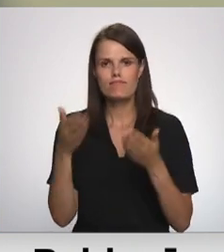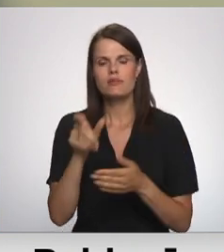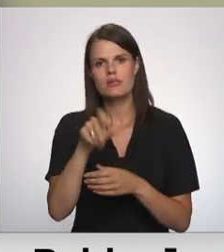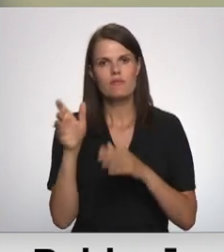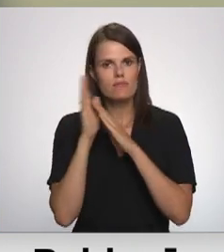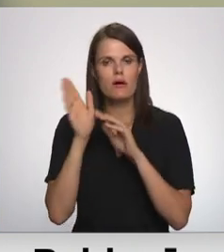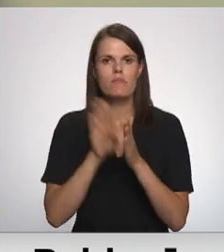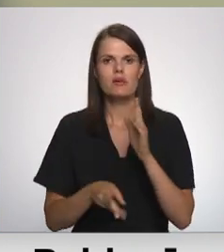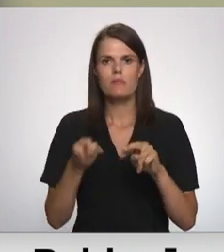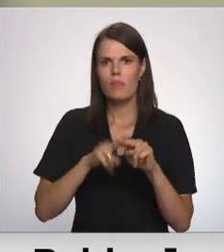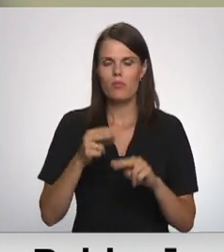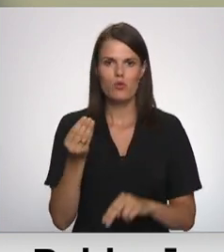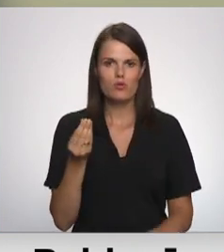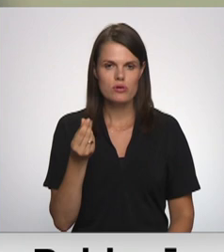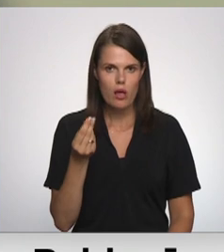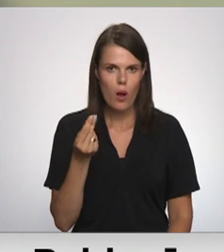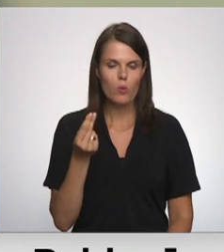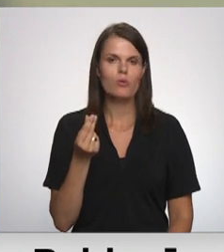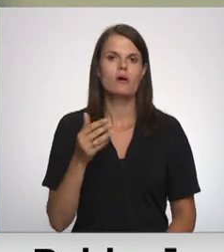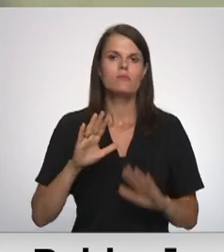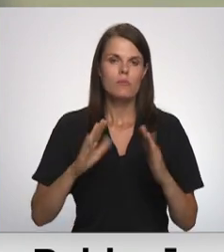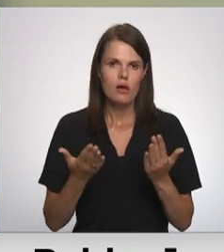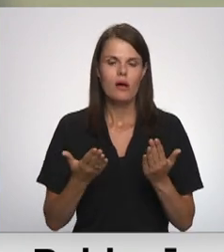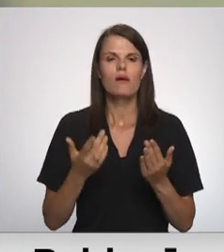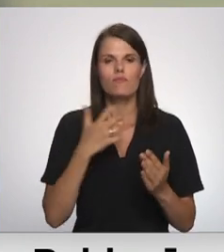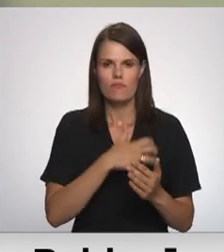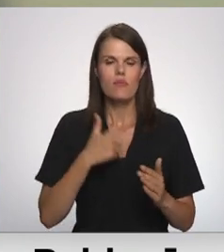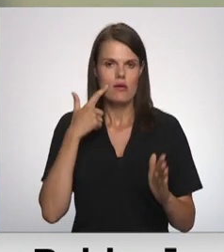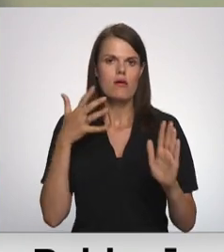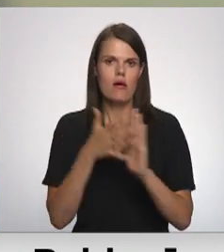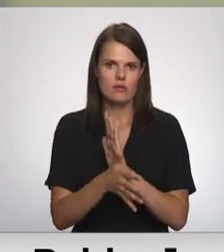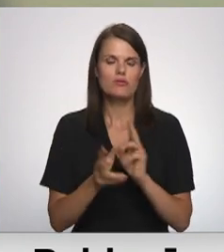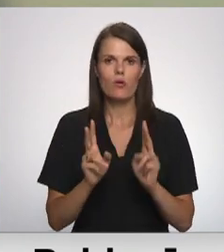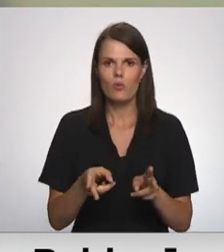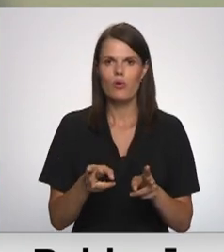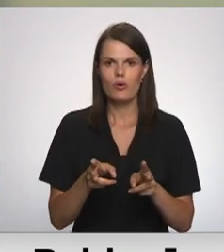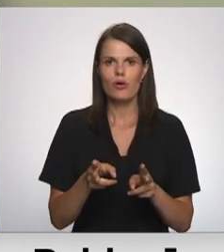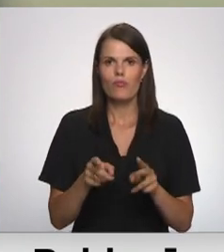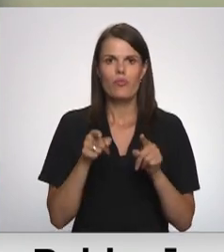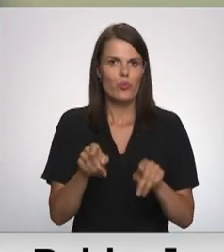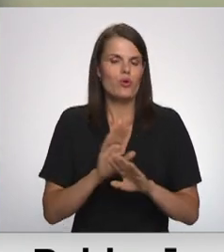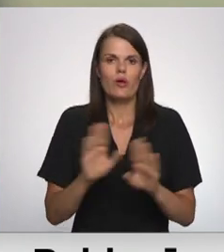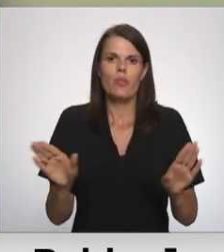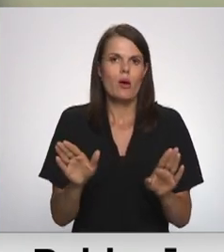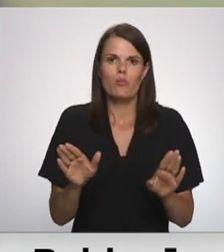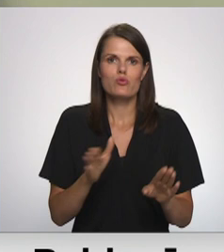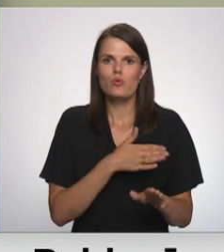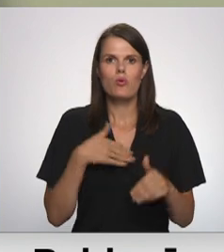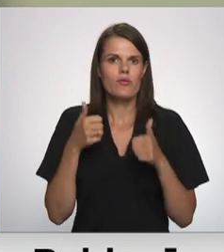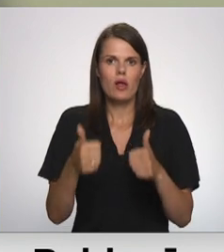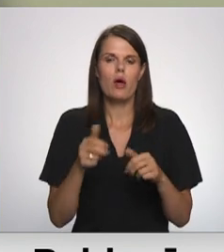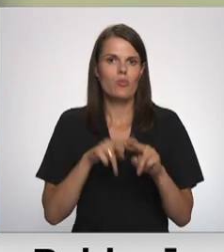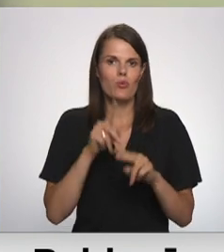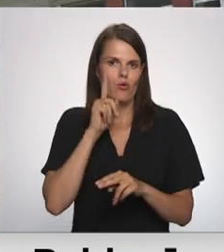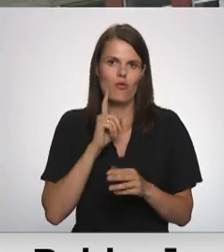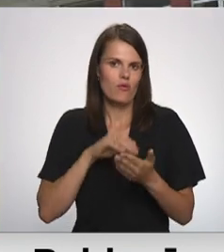šāda papildus finansējuma, taču jāsaprot, ka tur nebūs ļoti labi un